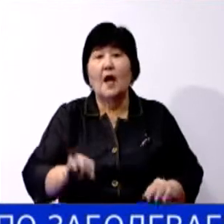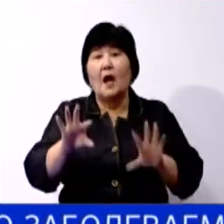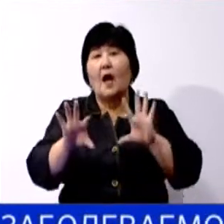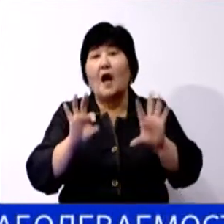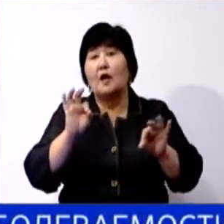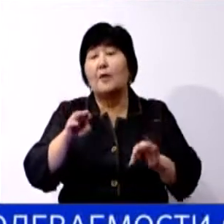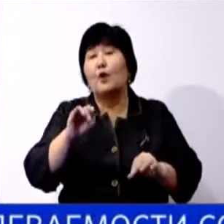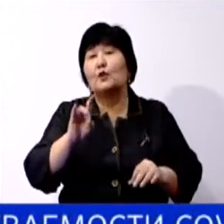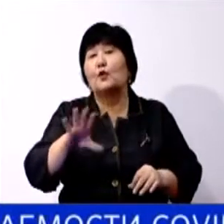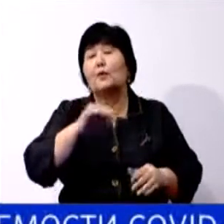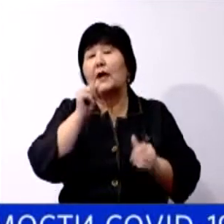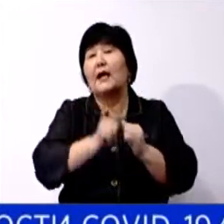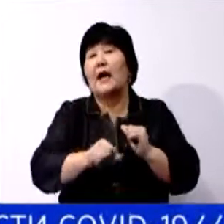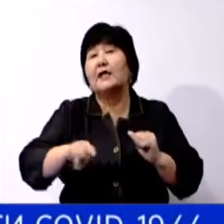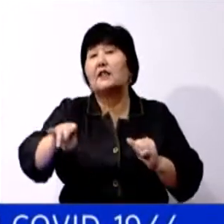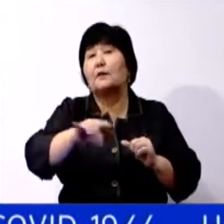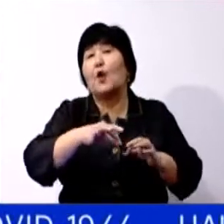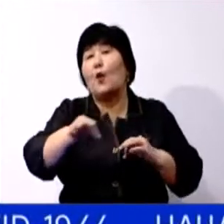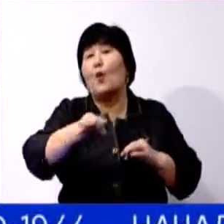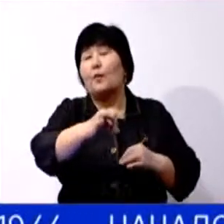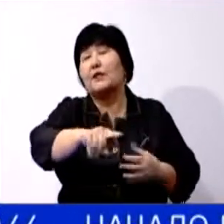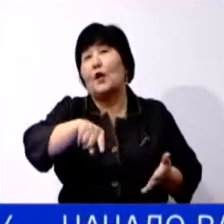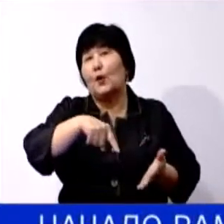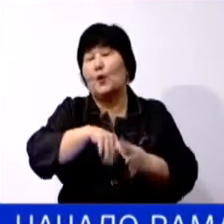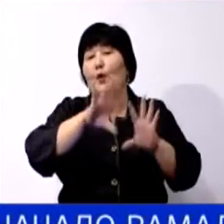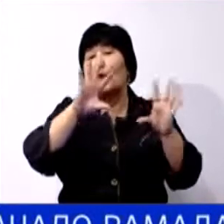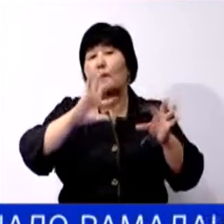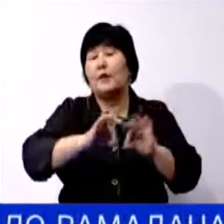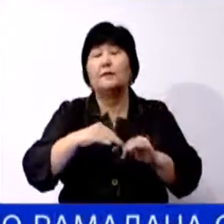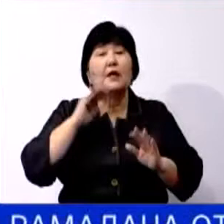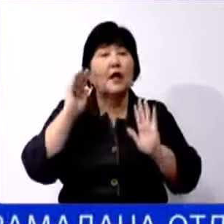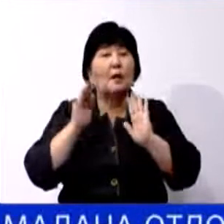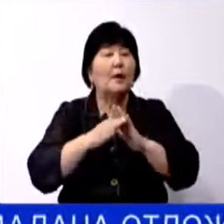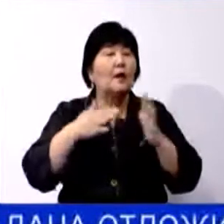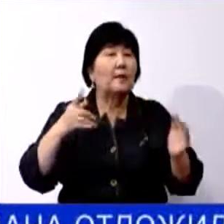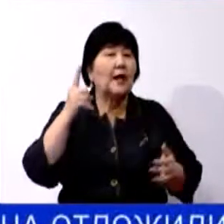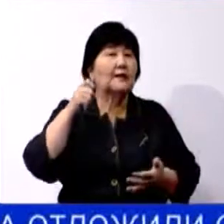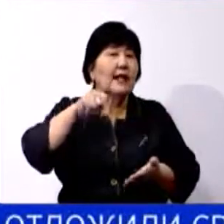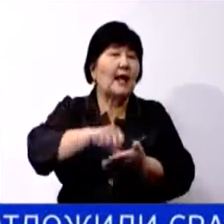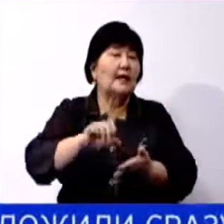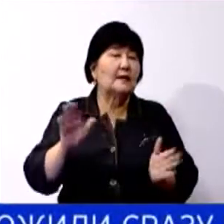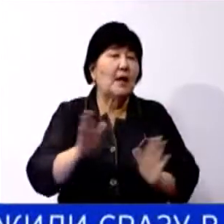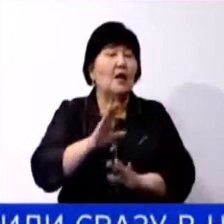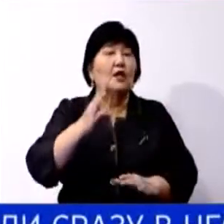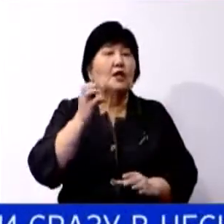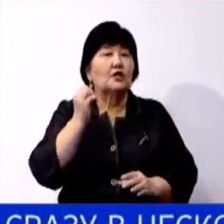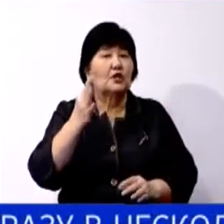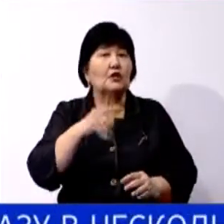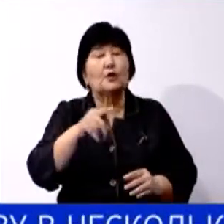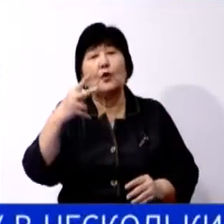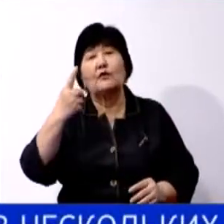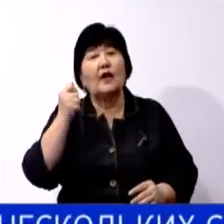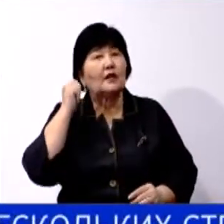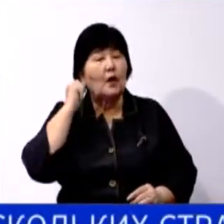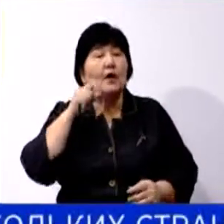Отборочные туры прошли в каждом районе области и в городе. В общей сложности было прослушано свыше 100 исполнителей от 14 до 21 года